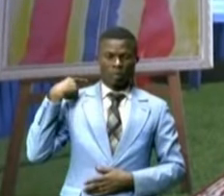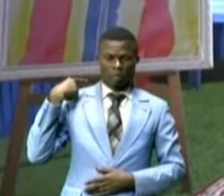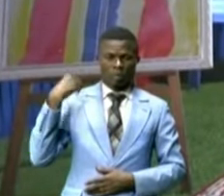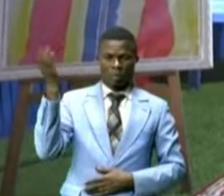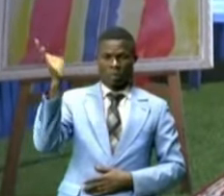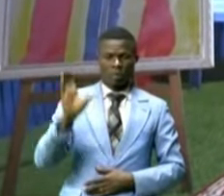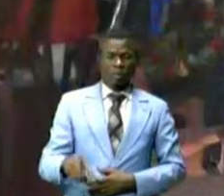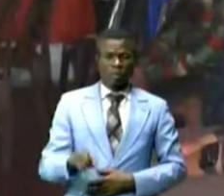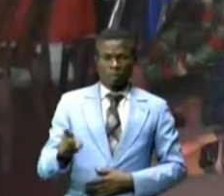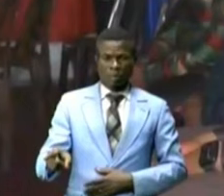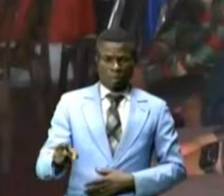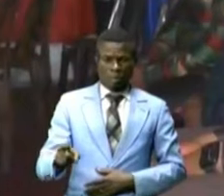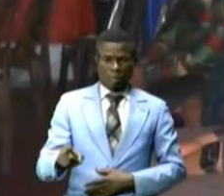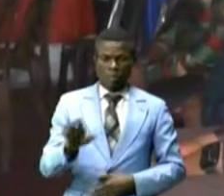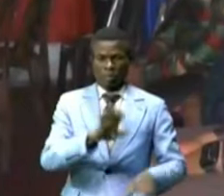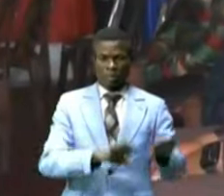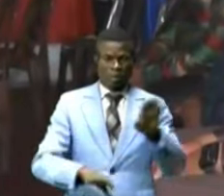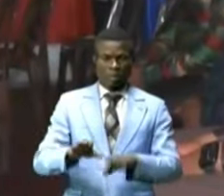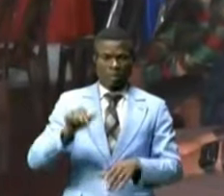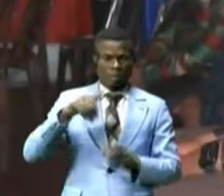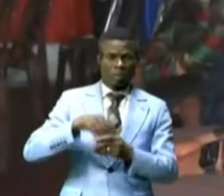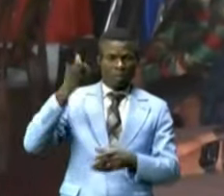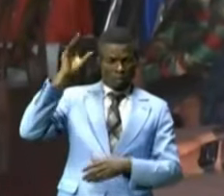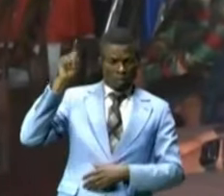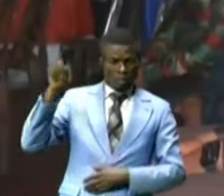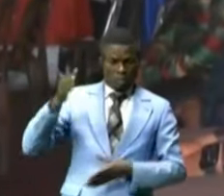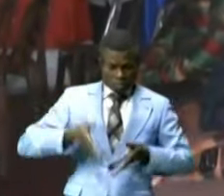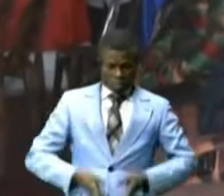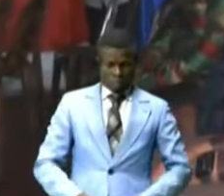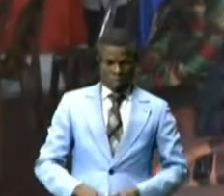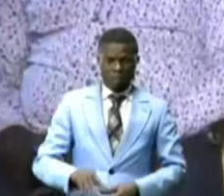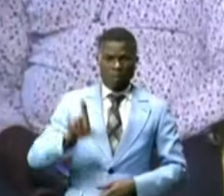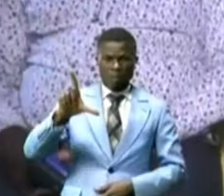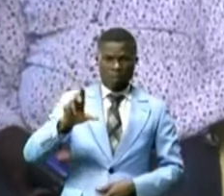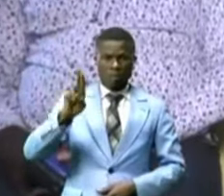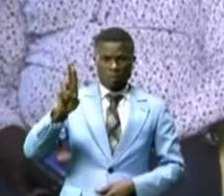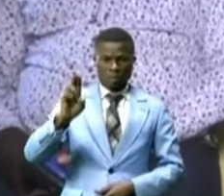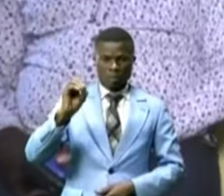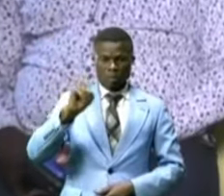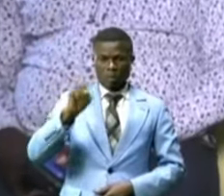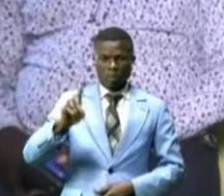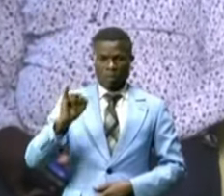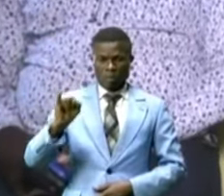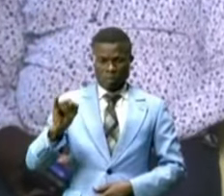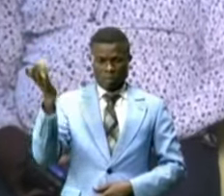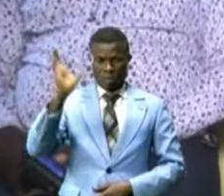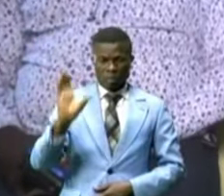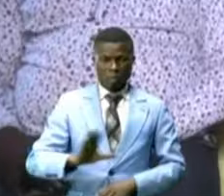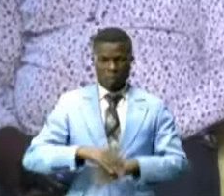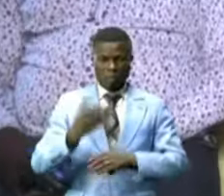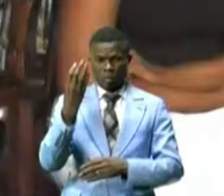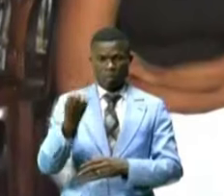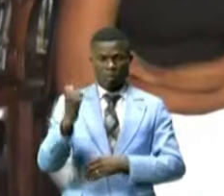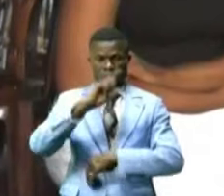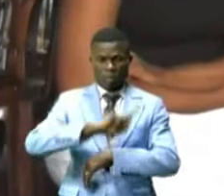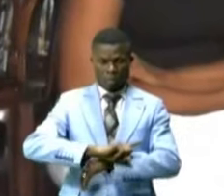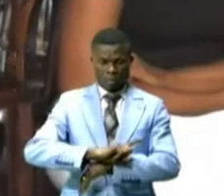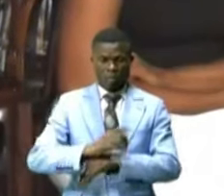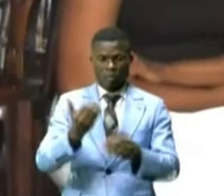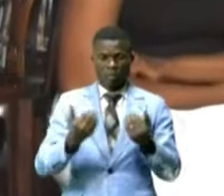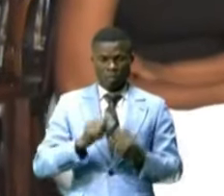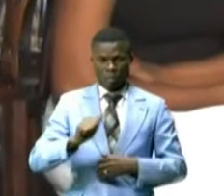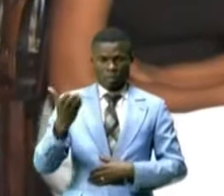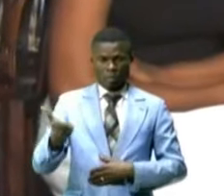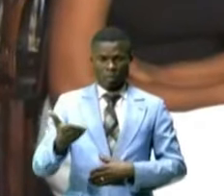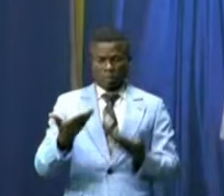Congo qui sera enterré dans son village natal à Louise dans le Congo central après 40 jours selon sa volonté.